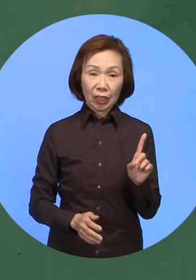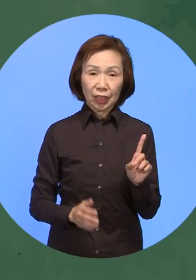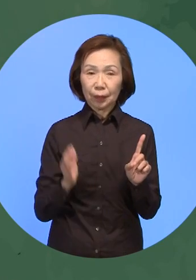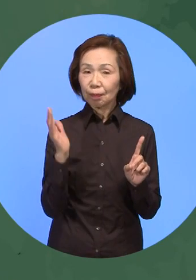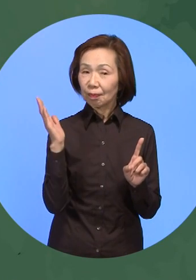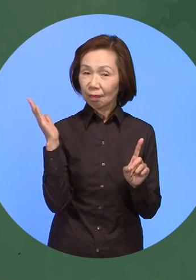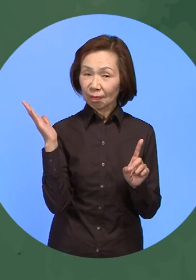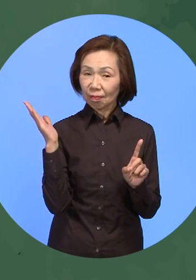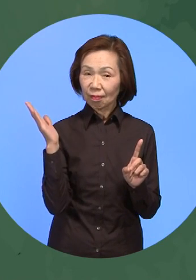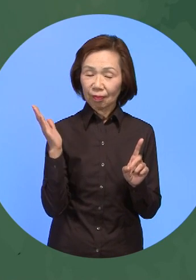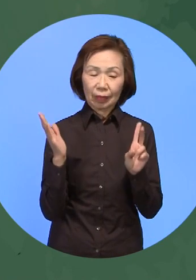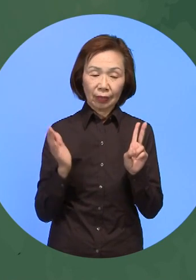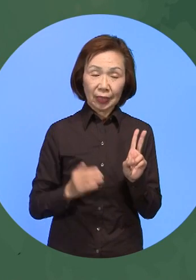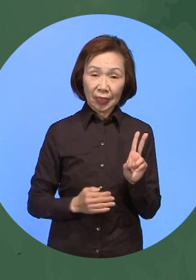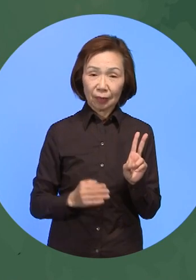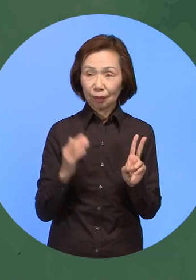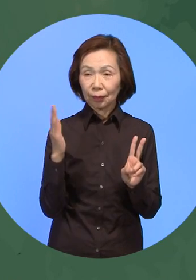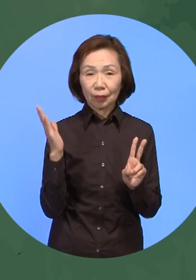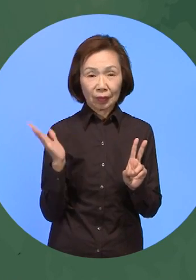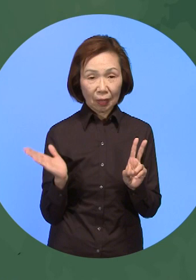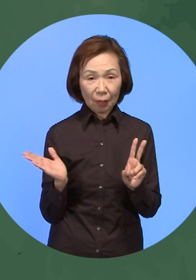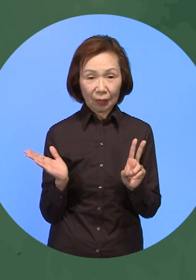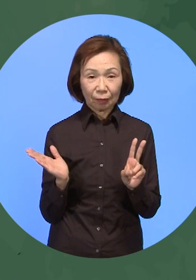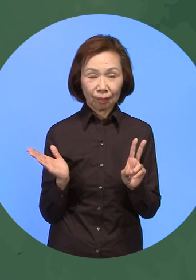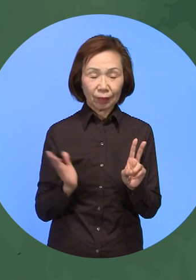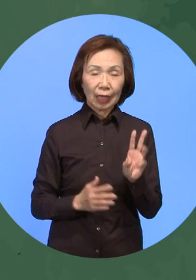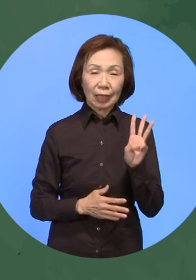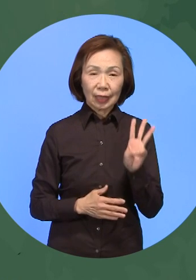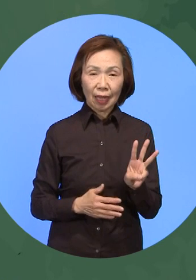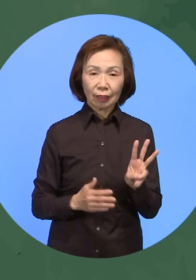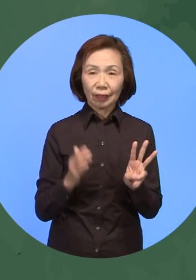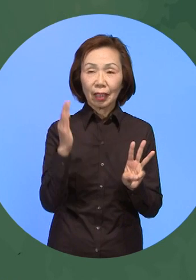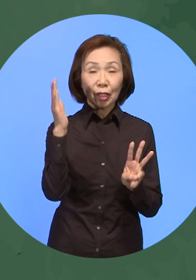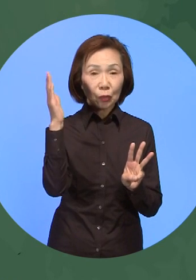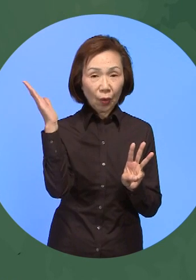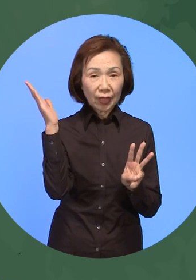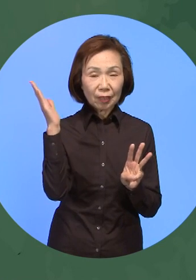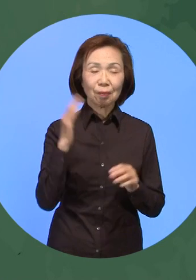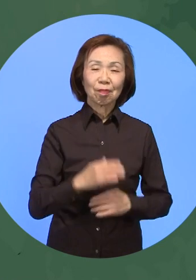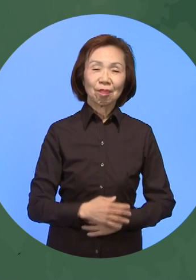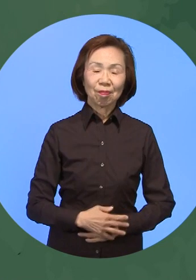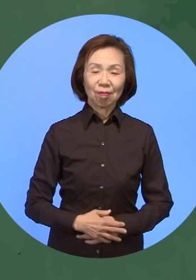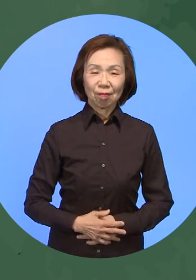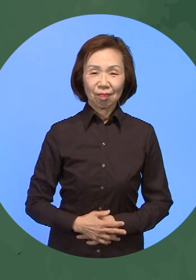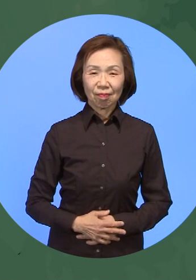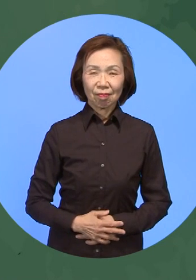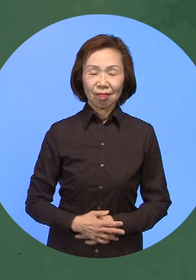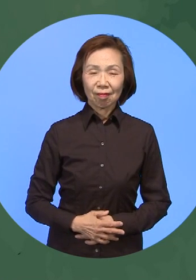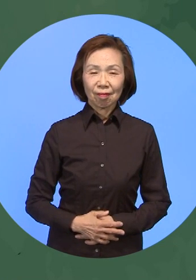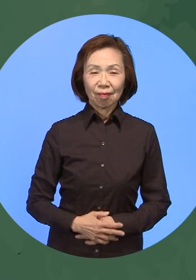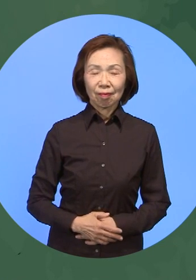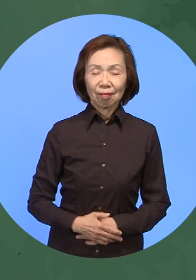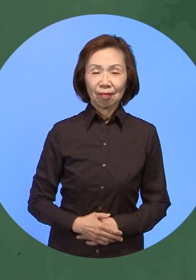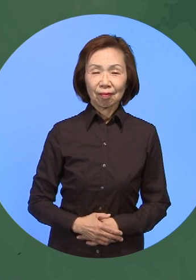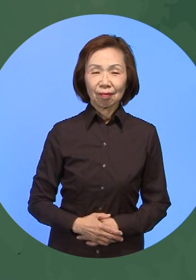1. 玉ねぎ 2. ニンニク 3. クワイ。